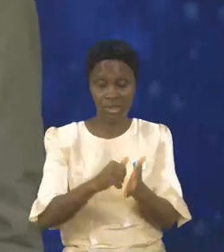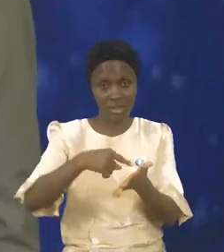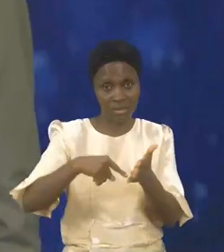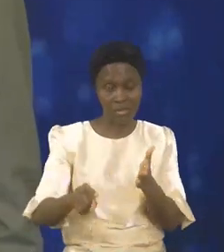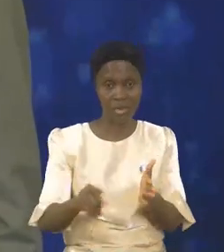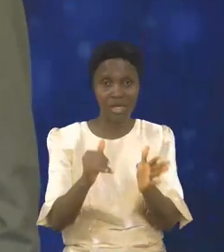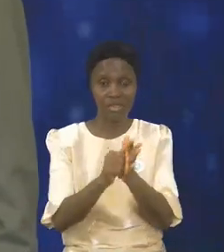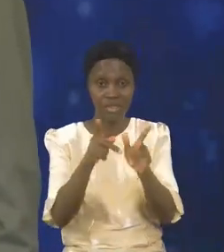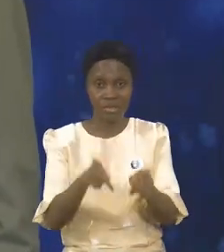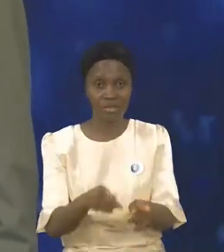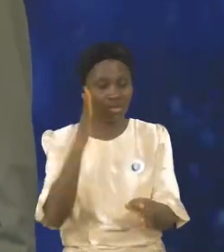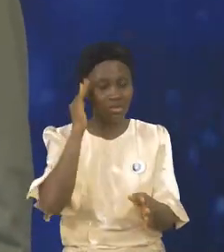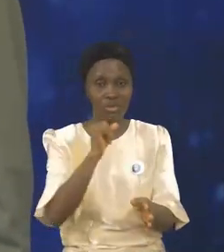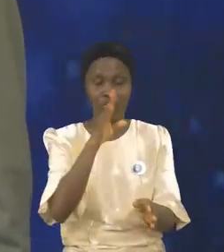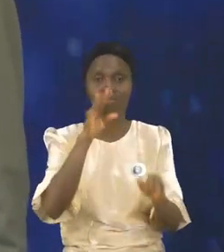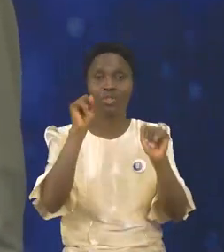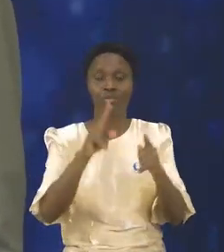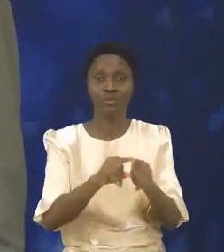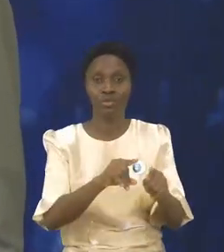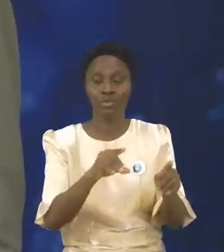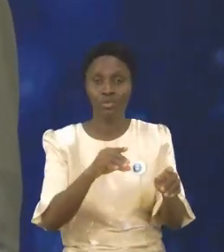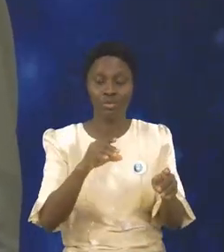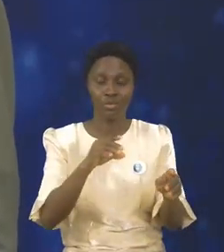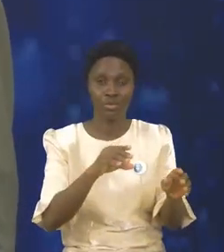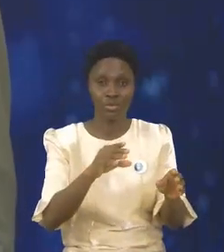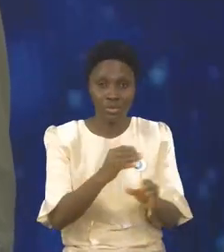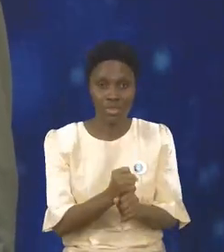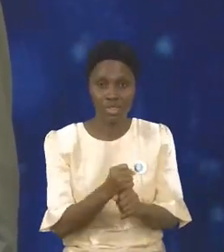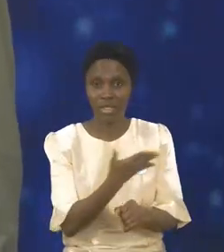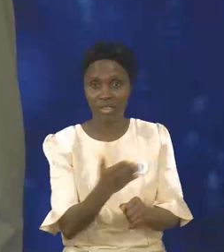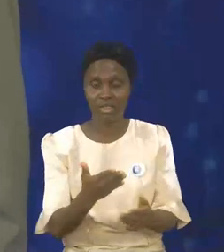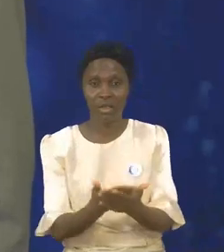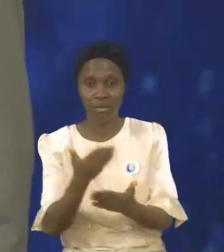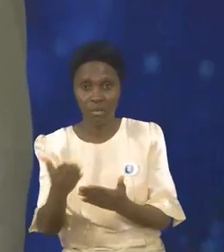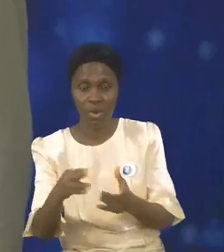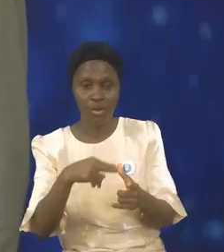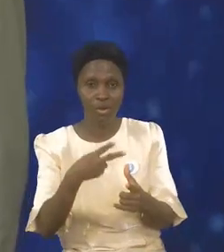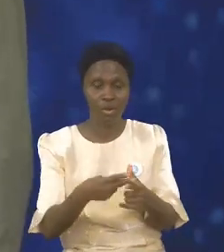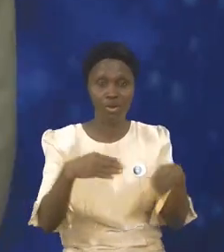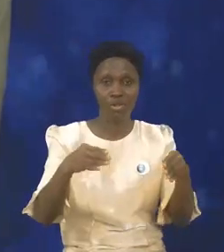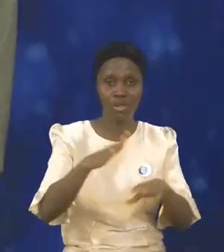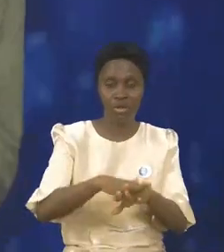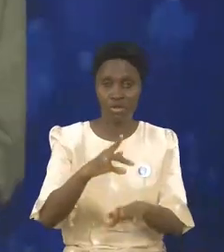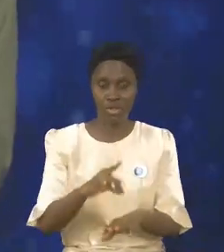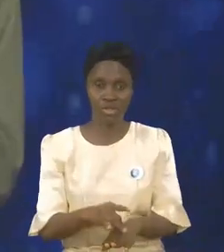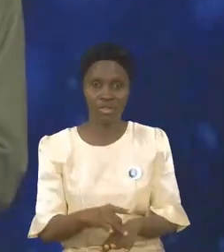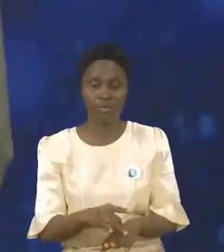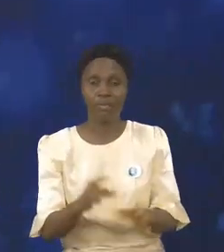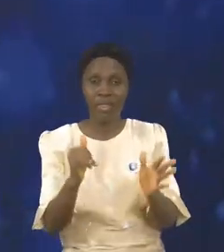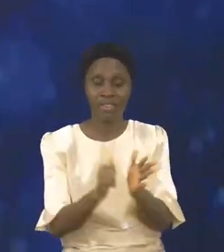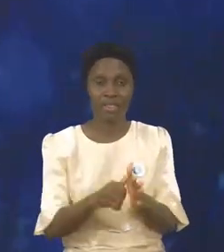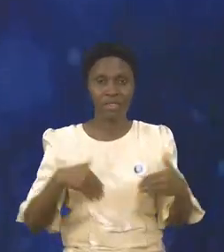ni acheter, ni vendre, ou ni opérer sur terre. Et la parole de Dieu dit que soyons sages. Remarquons